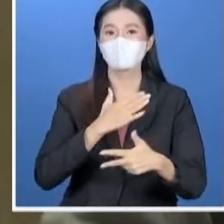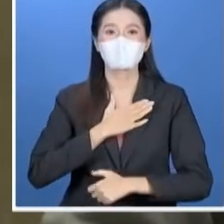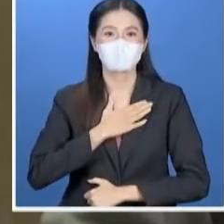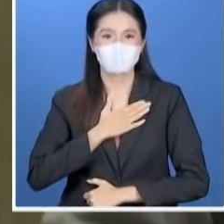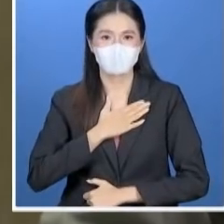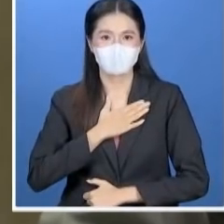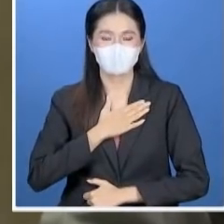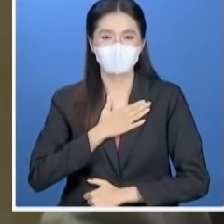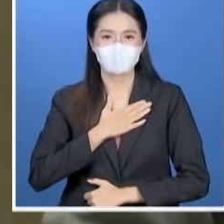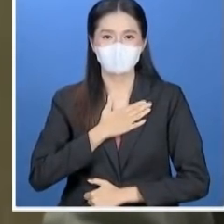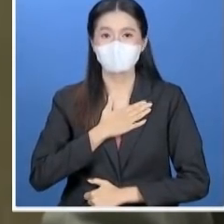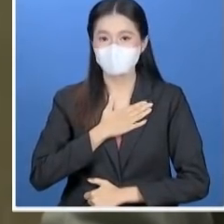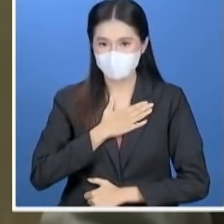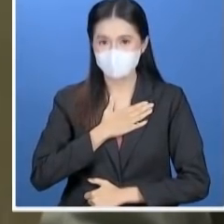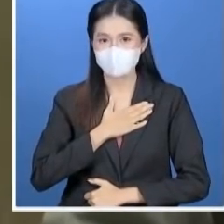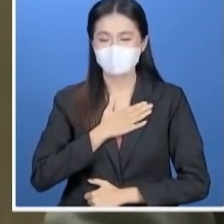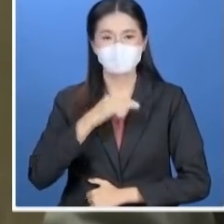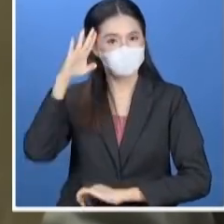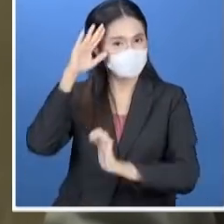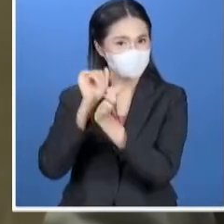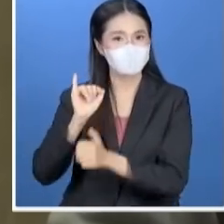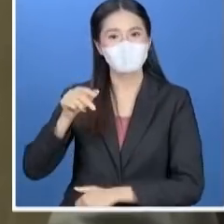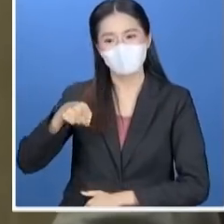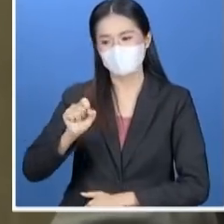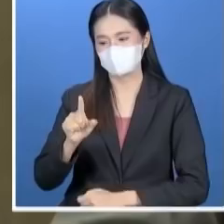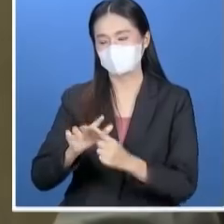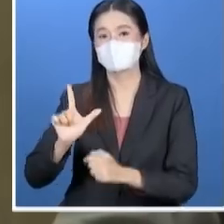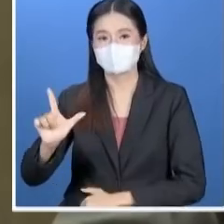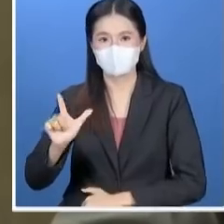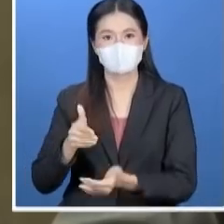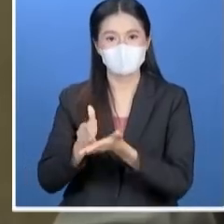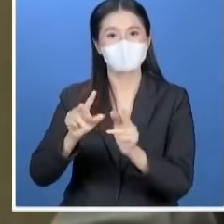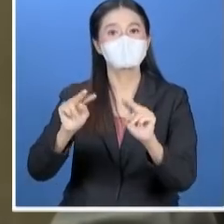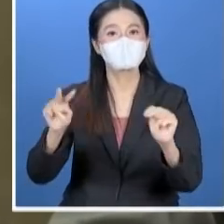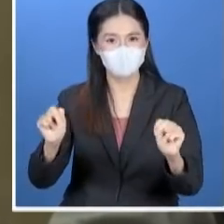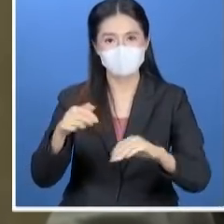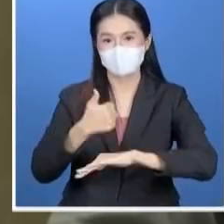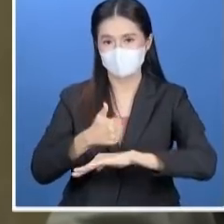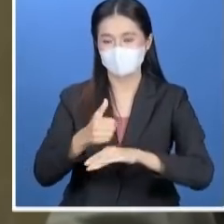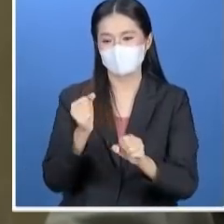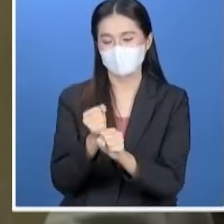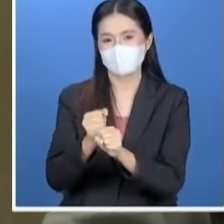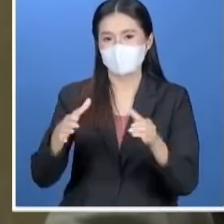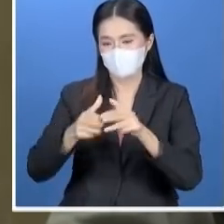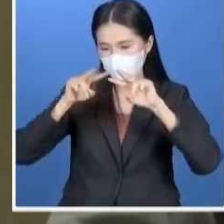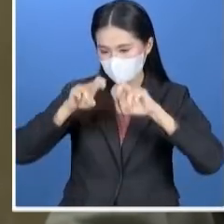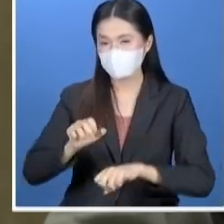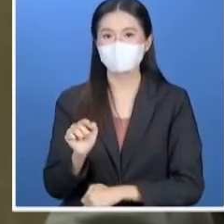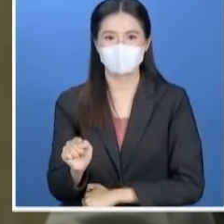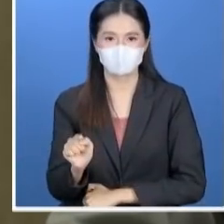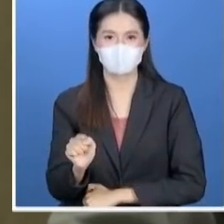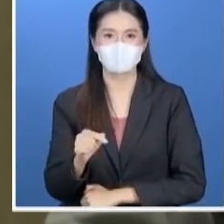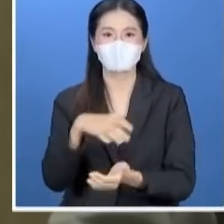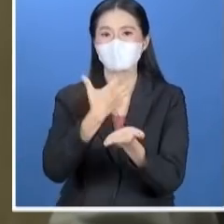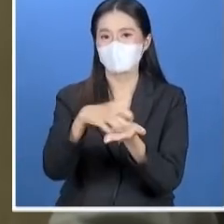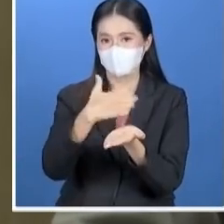าตให้พลตำรวจตรีไพศาลนะครับผู้บังคับการจังหวัดนนทบุรีหนึ่งในคณะทำงานสืบสวนสอบสวนได้แ